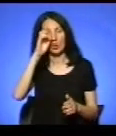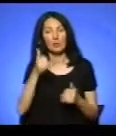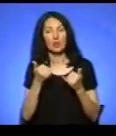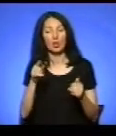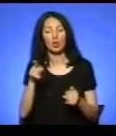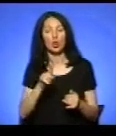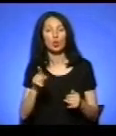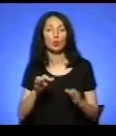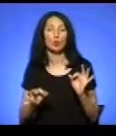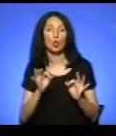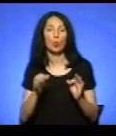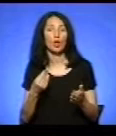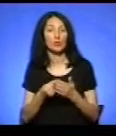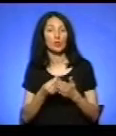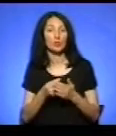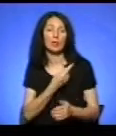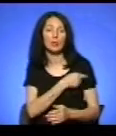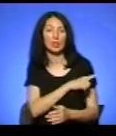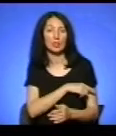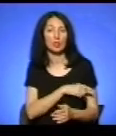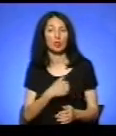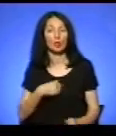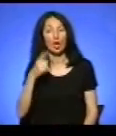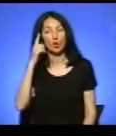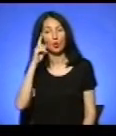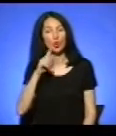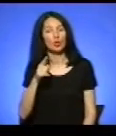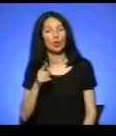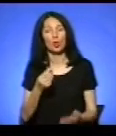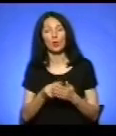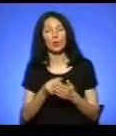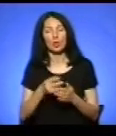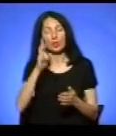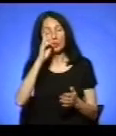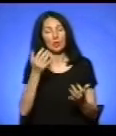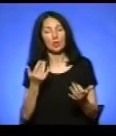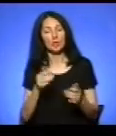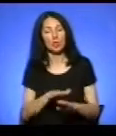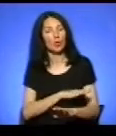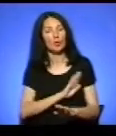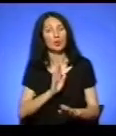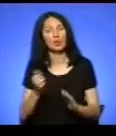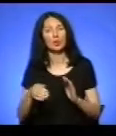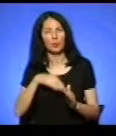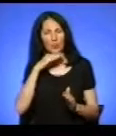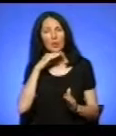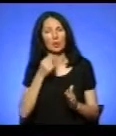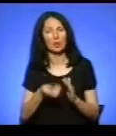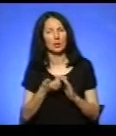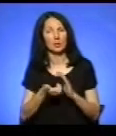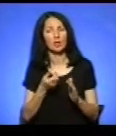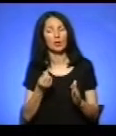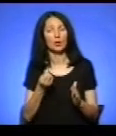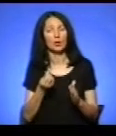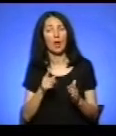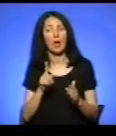щоб нормально фінансувати медицину. І я думаю, що він ще не скоро буде достатній. Але то, що робляться кроки в